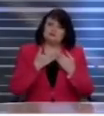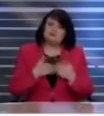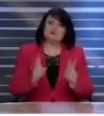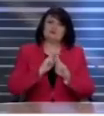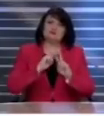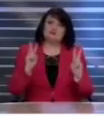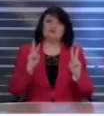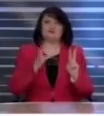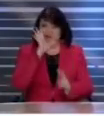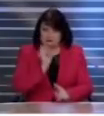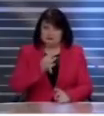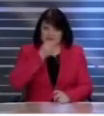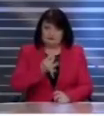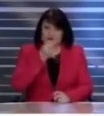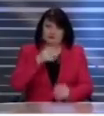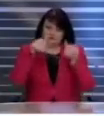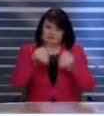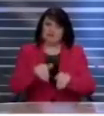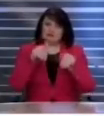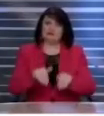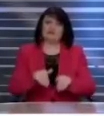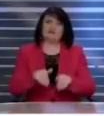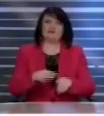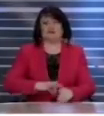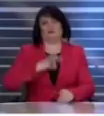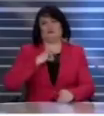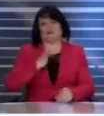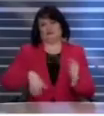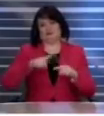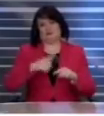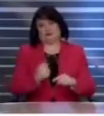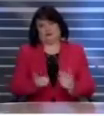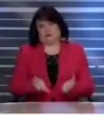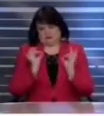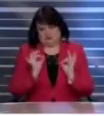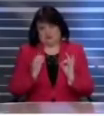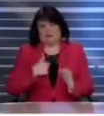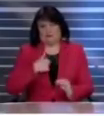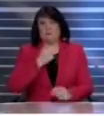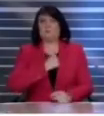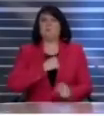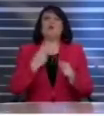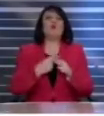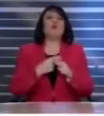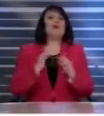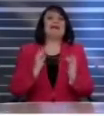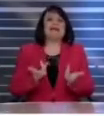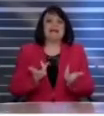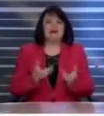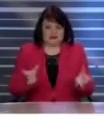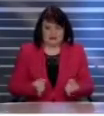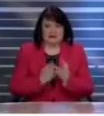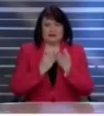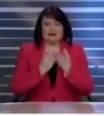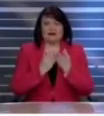με ειλικρίνεια στους Έλληνας, σεβόμενος καταρχήν την αξιοπρέπειά τους, γιατί για εμένα το ουσιώδες ανέκαθεν ήταν η τύχη,